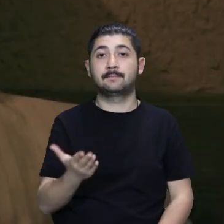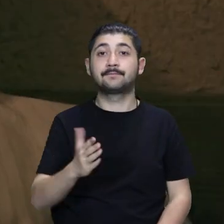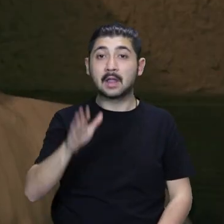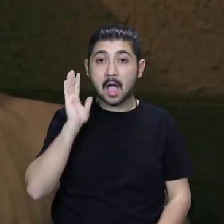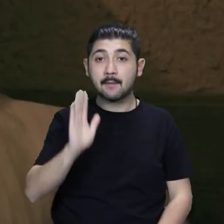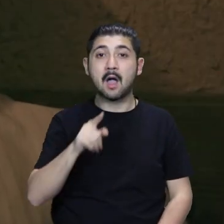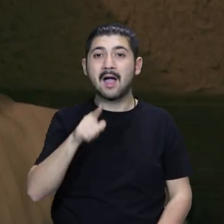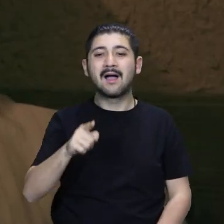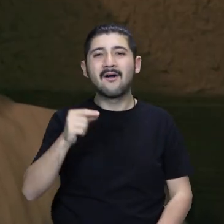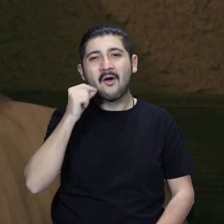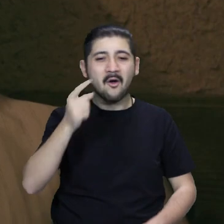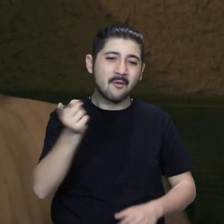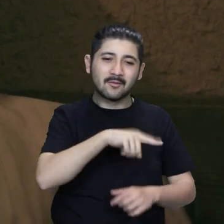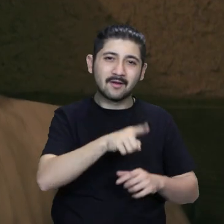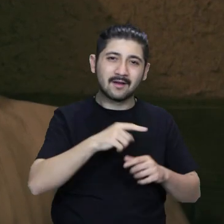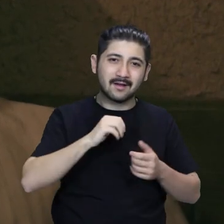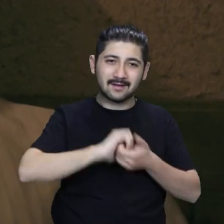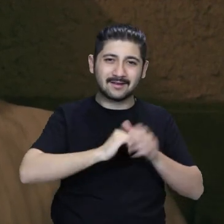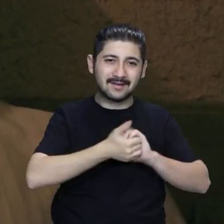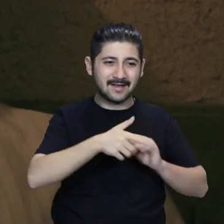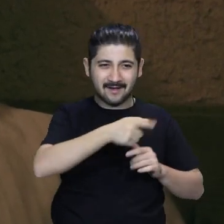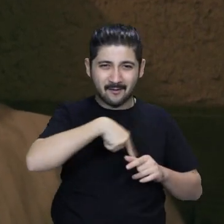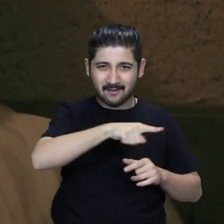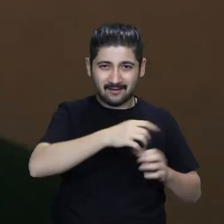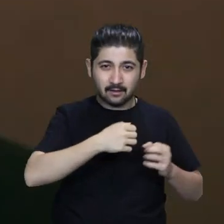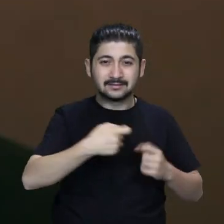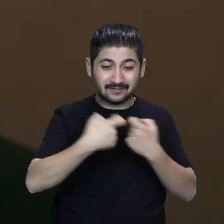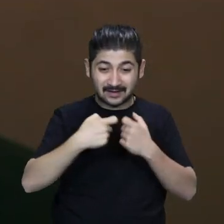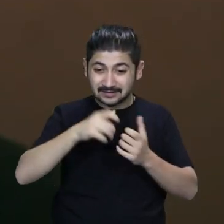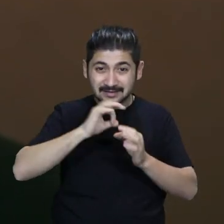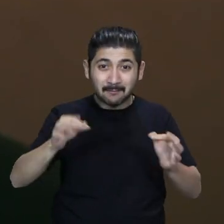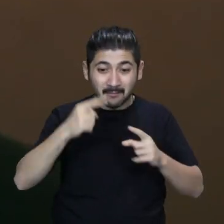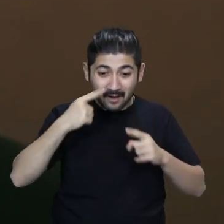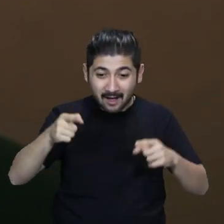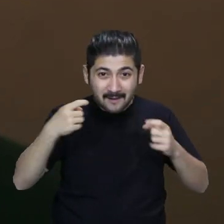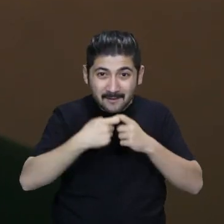Ama Bedeviler... harbin ortasında bırakıp kaçtılar.